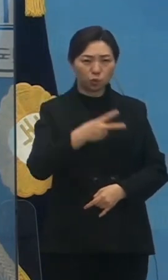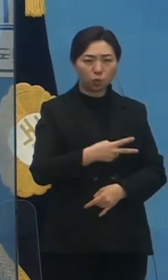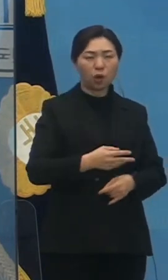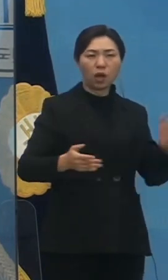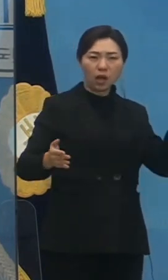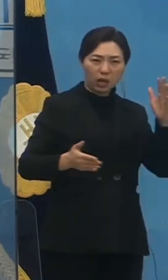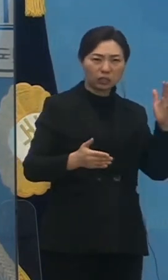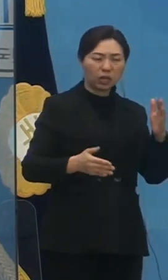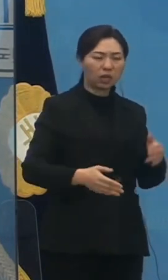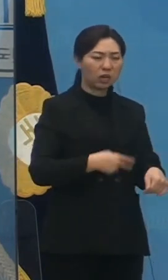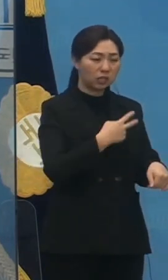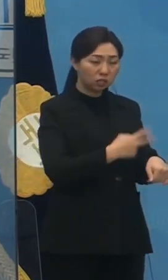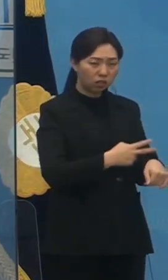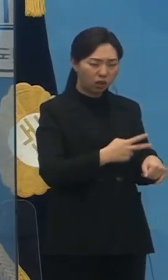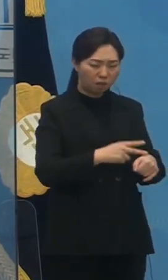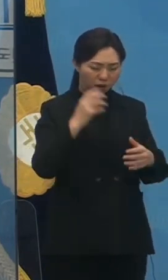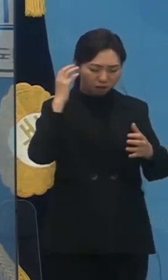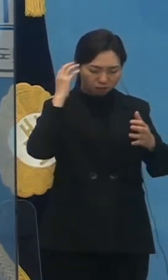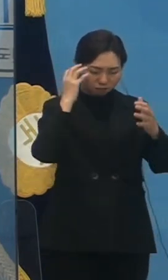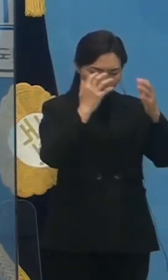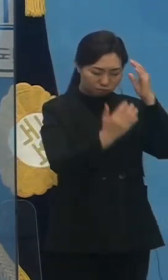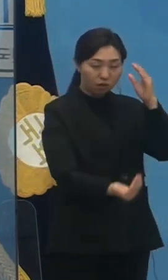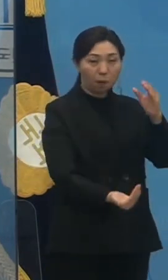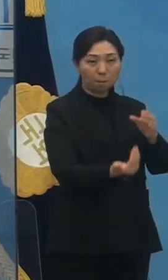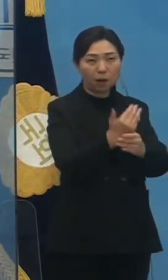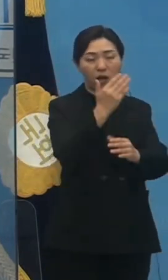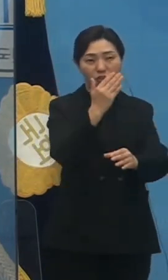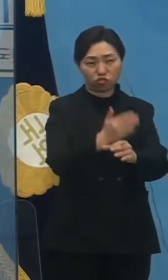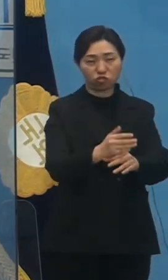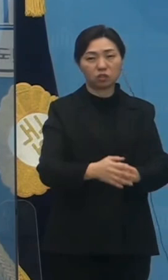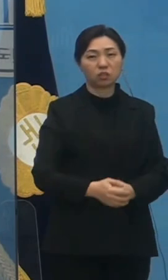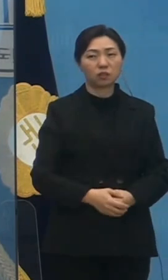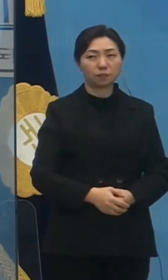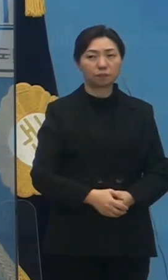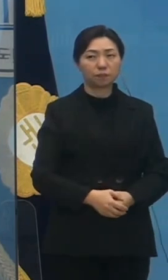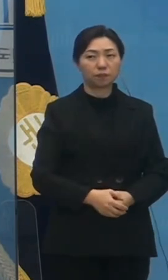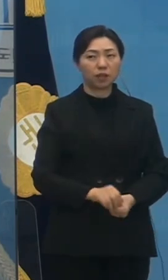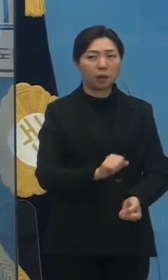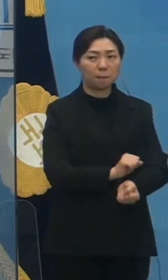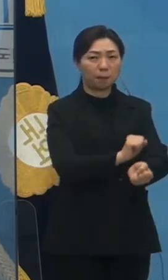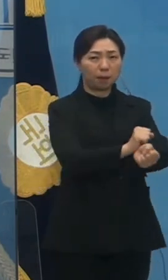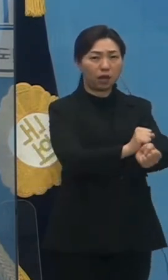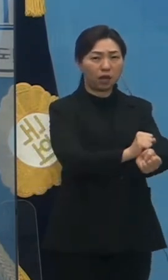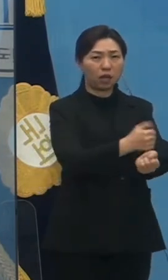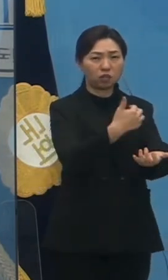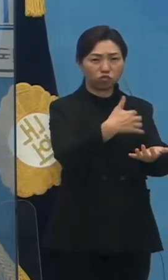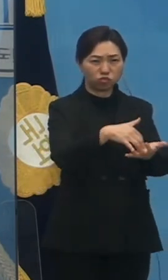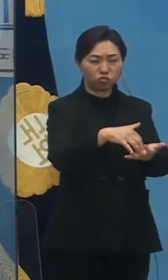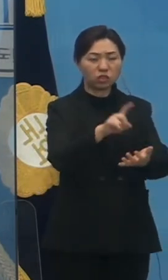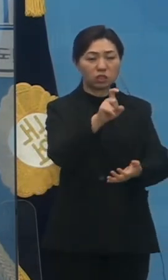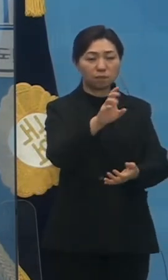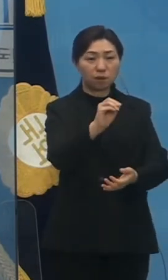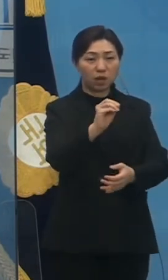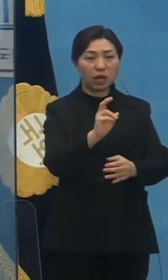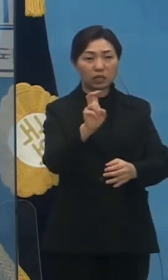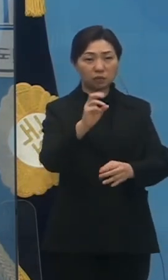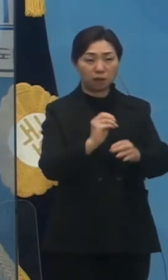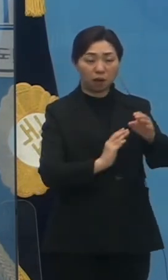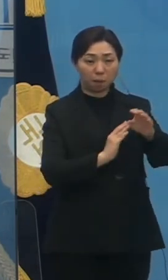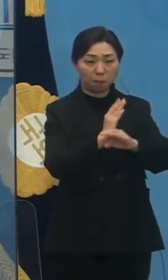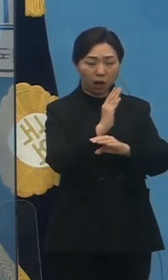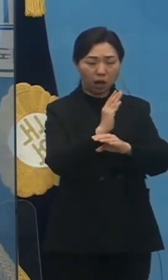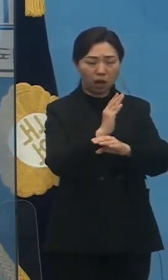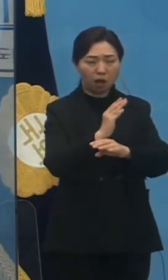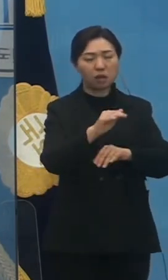교육 현장의 불안과 혼란이 가중되고 있다. 또한 확진자가 10만 명씩 발생하는 상황을 고려해